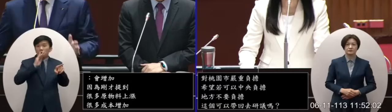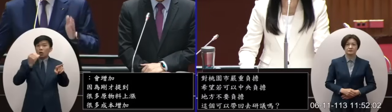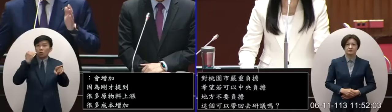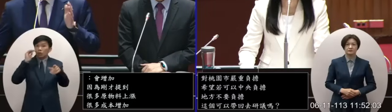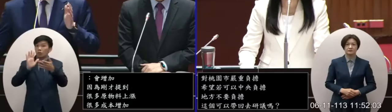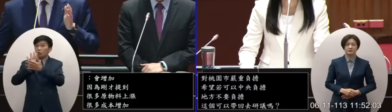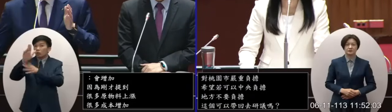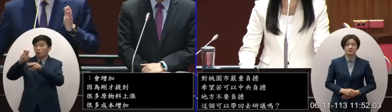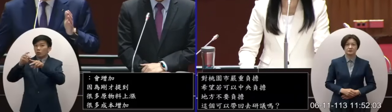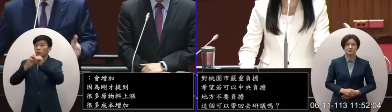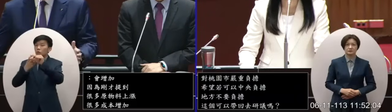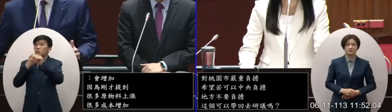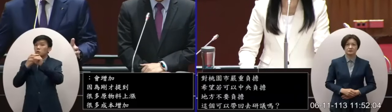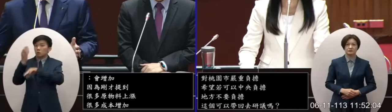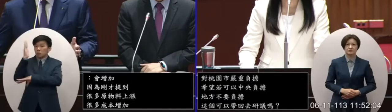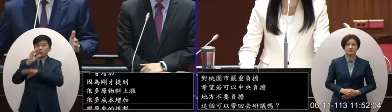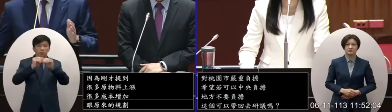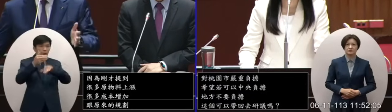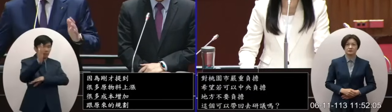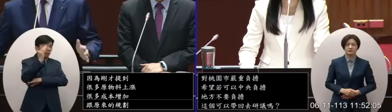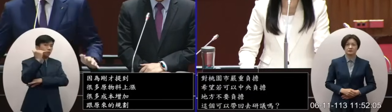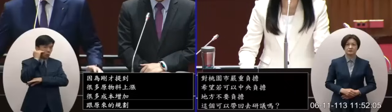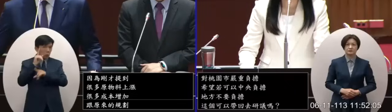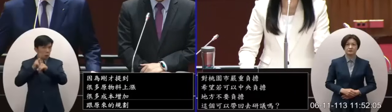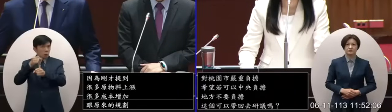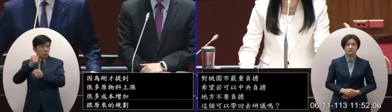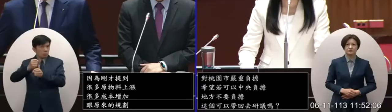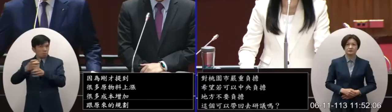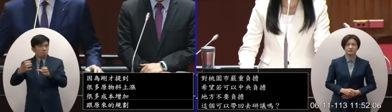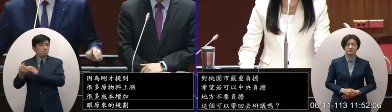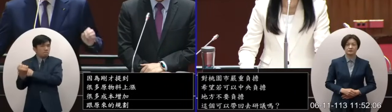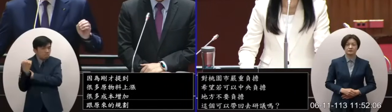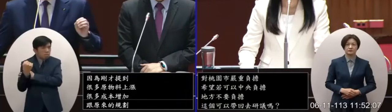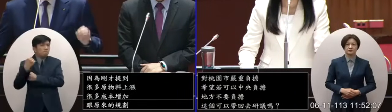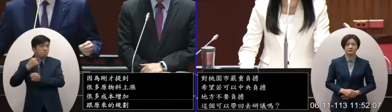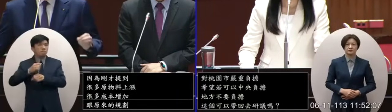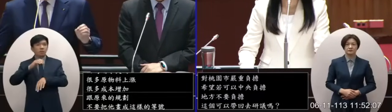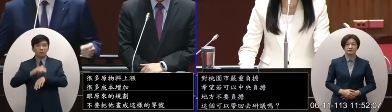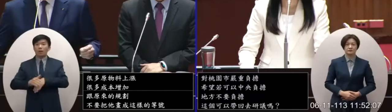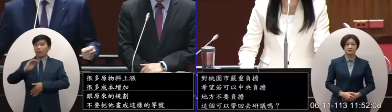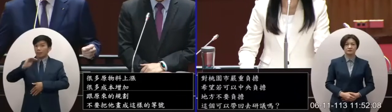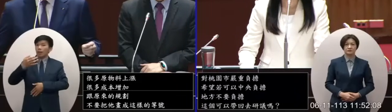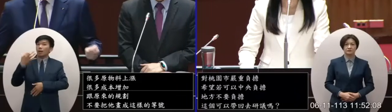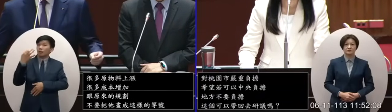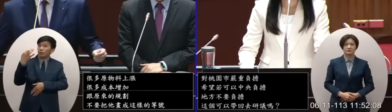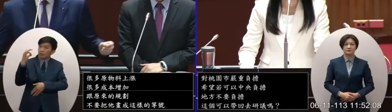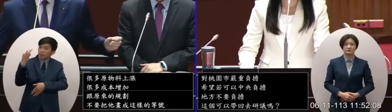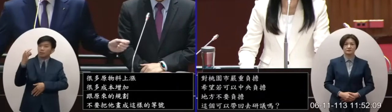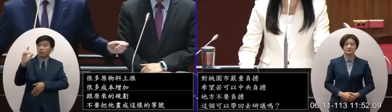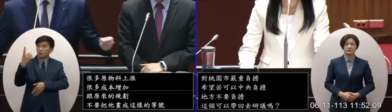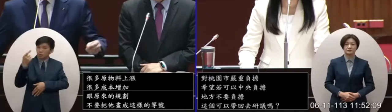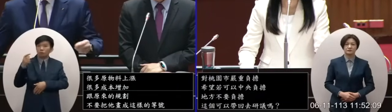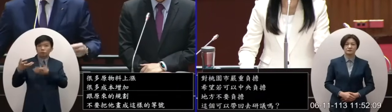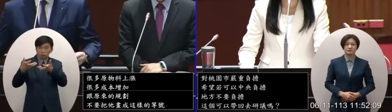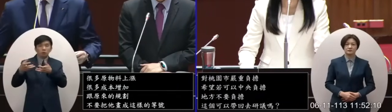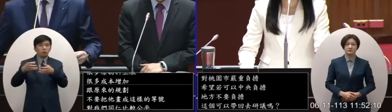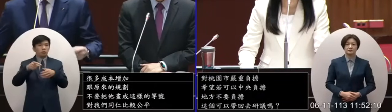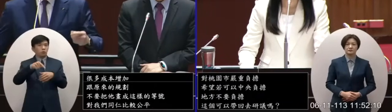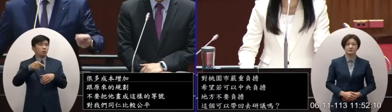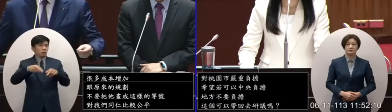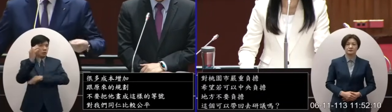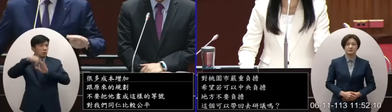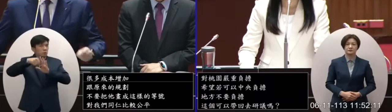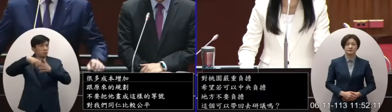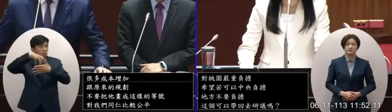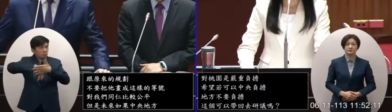共同来把这个路线能够完成下来，这绝对是一起努力的方向。那经费预算的事项，我想部里面会再重新的规